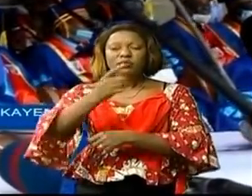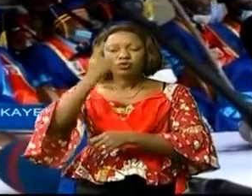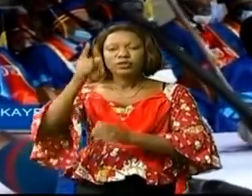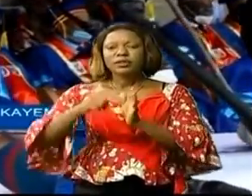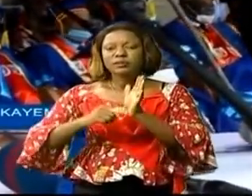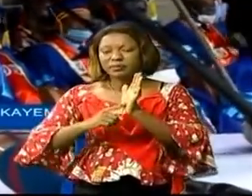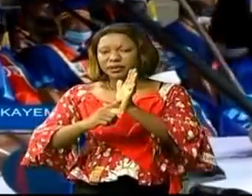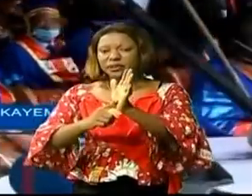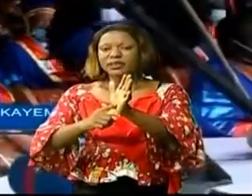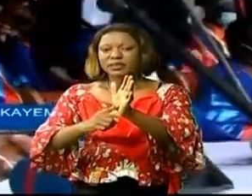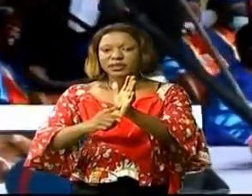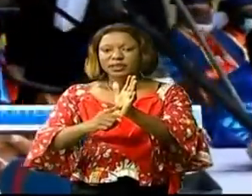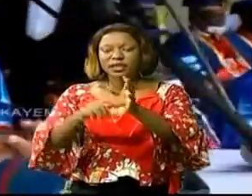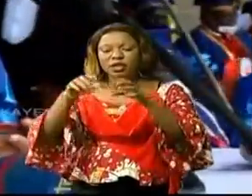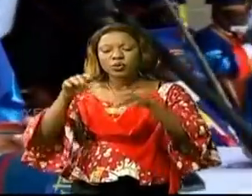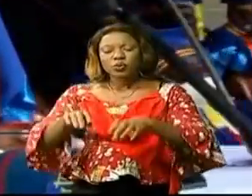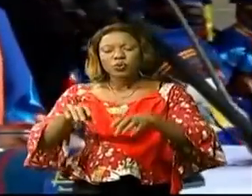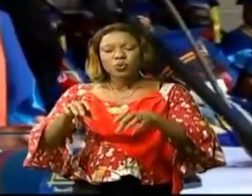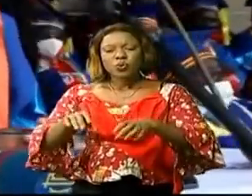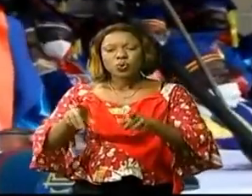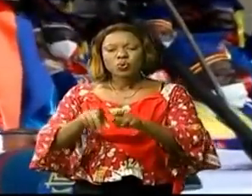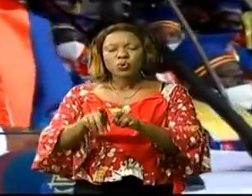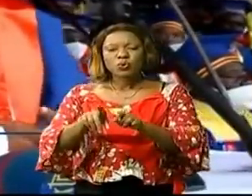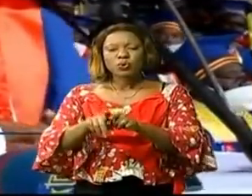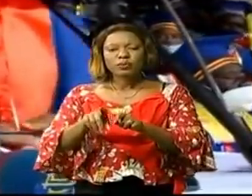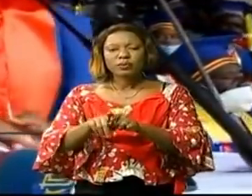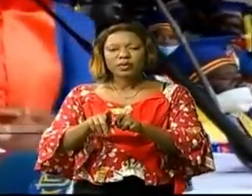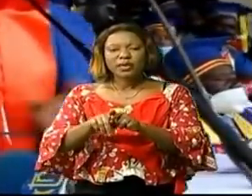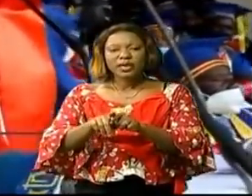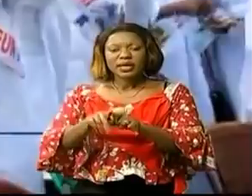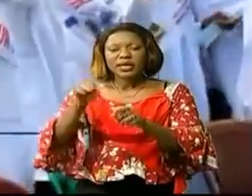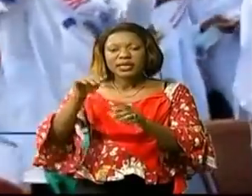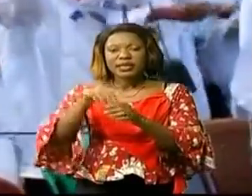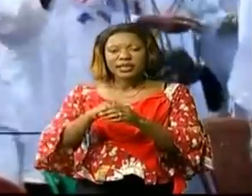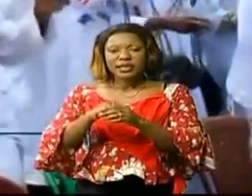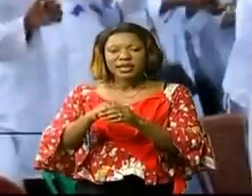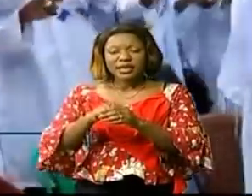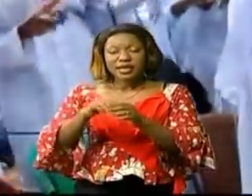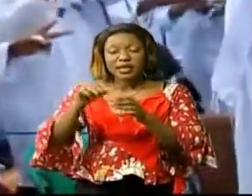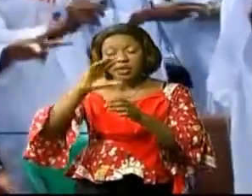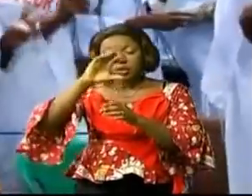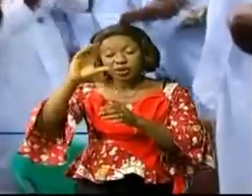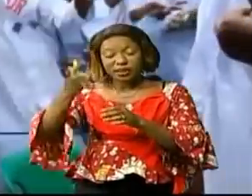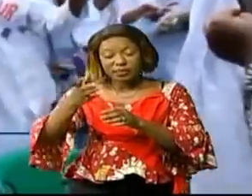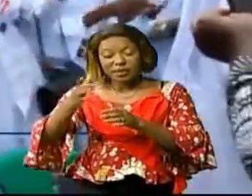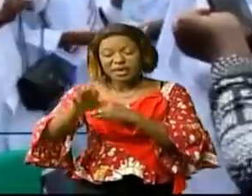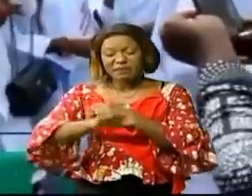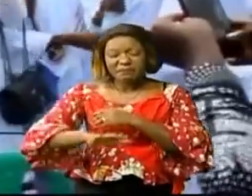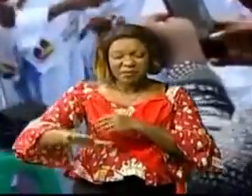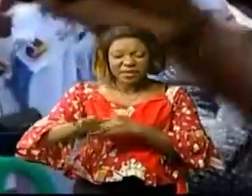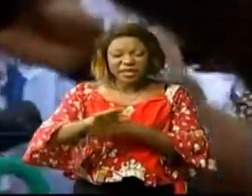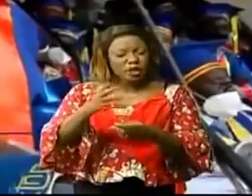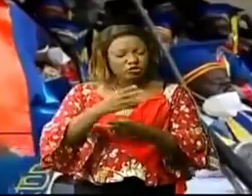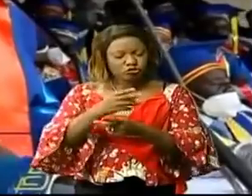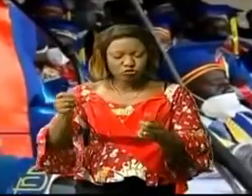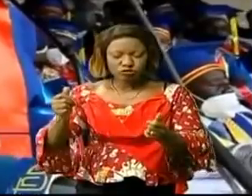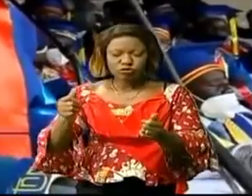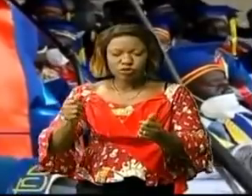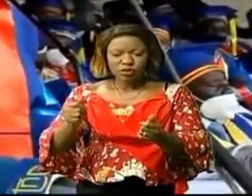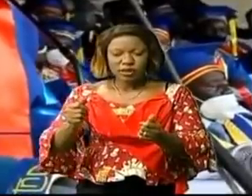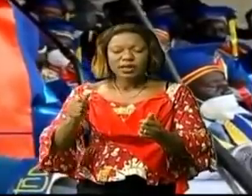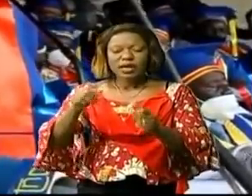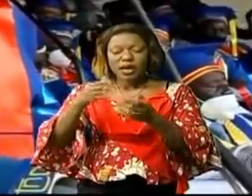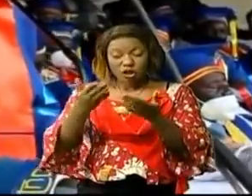présente le Congo comme étant, notamment dans le domaine du changement climatique, un pays solution.